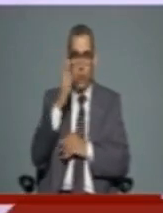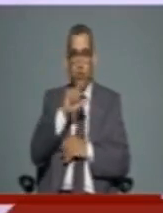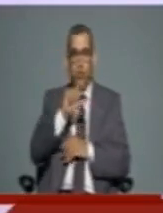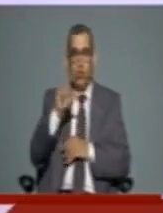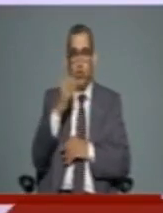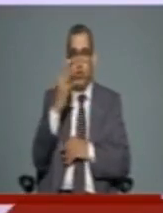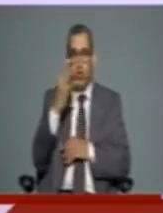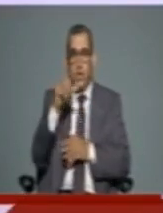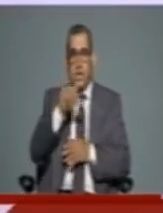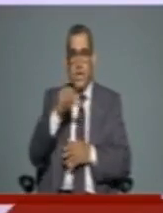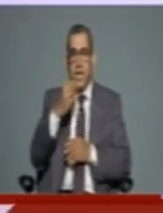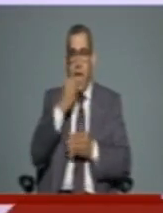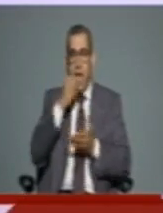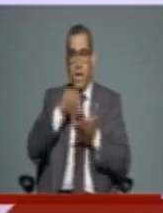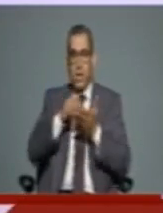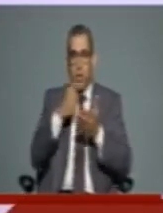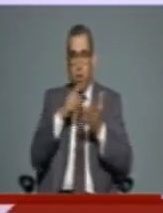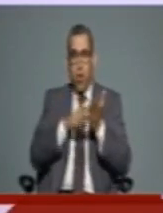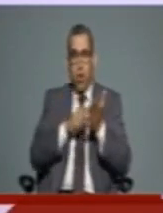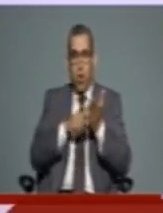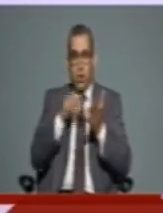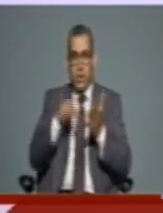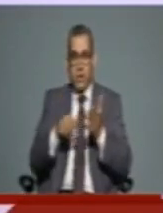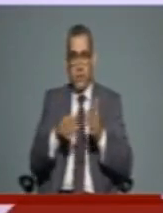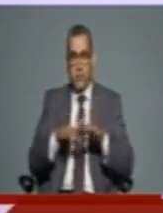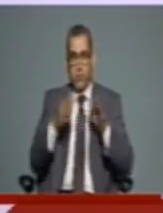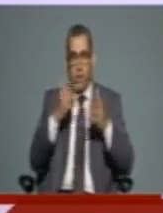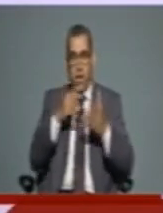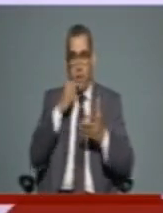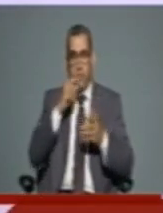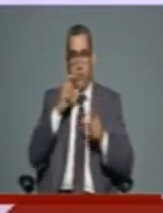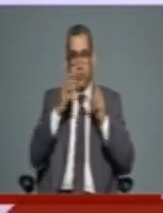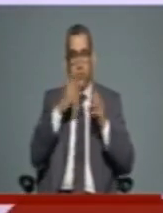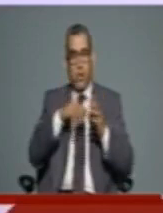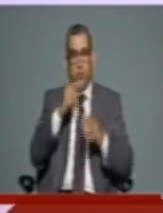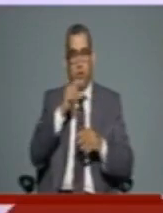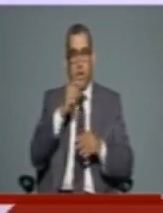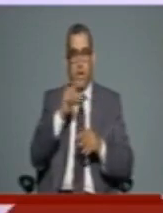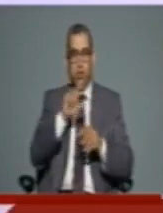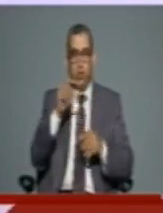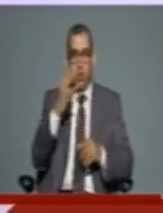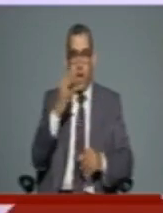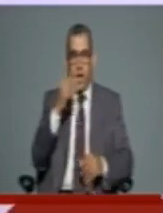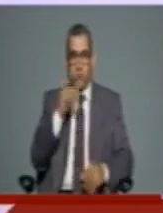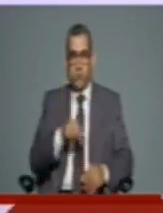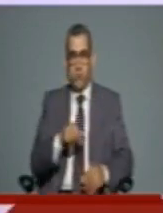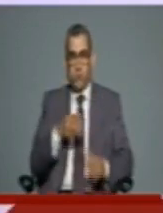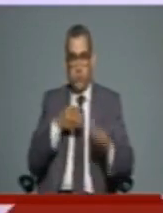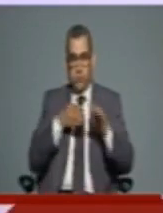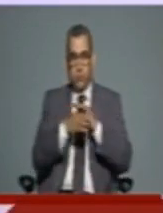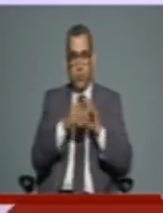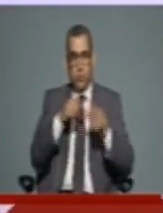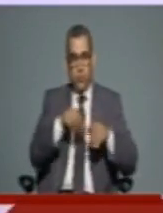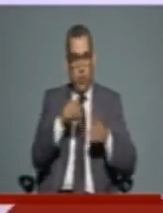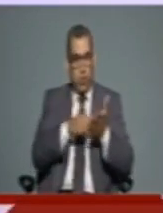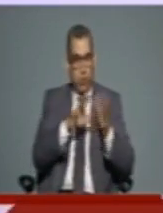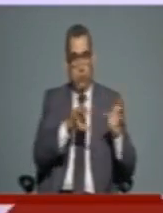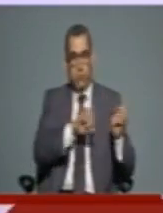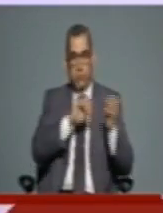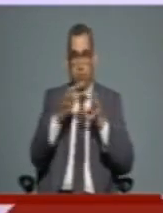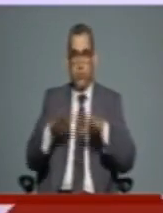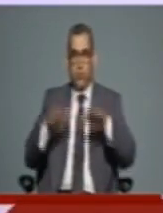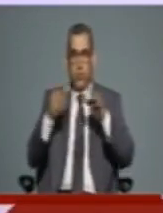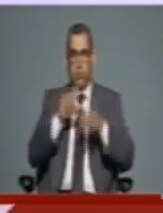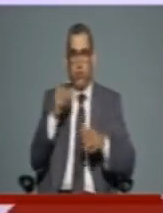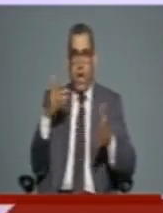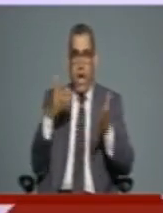للتموين من الرز، مع ان الموسم بدأ واحنا بنتكلم دلوقتي وهيدخل في الموسم الجديد في اخر هذا الشهر